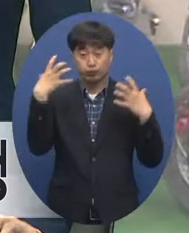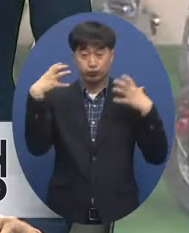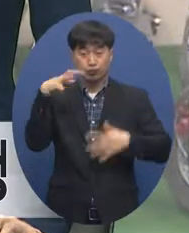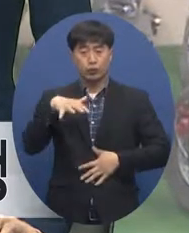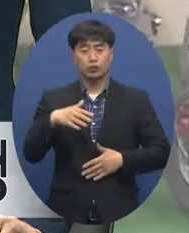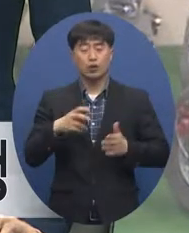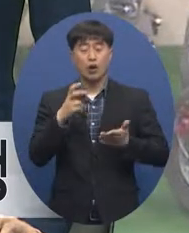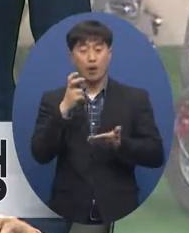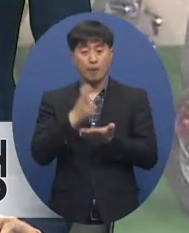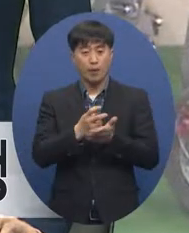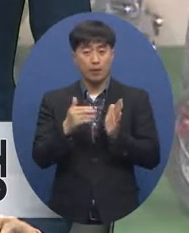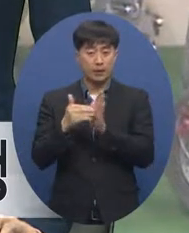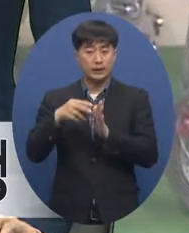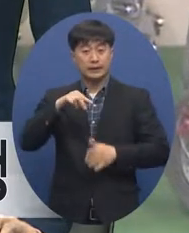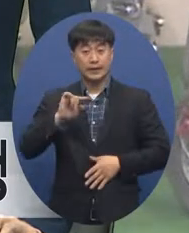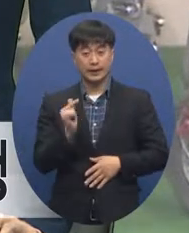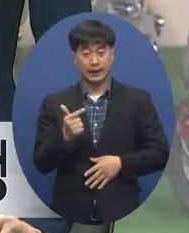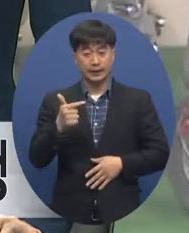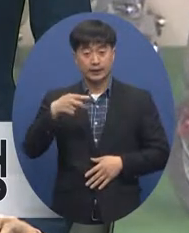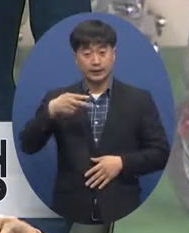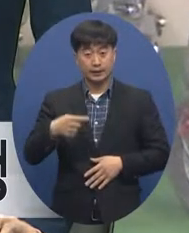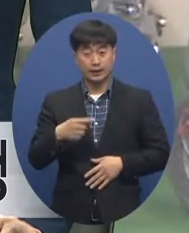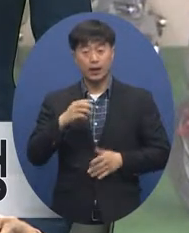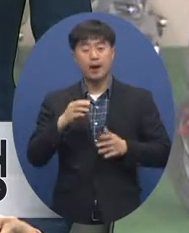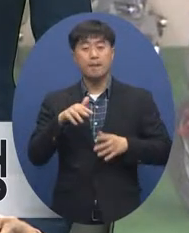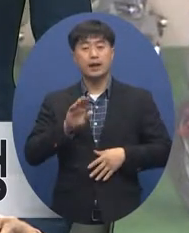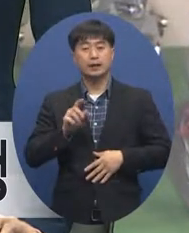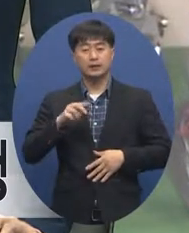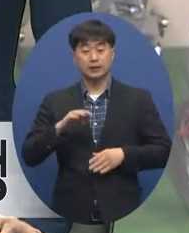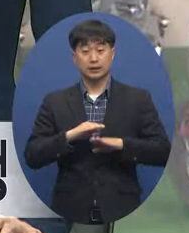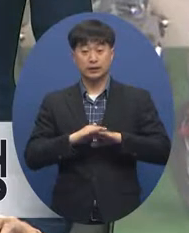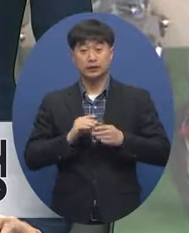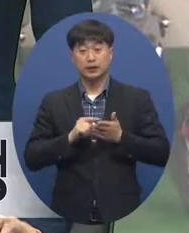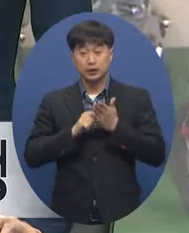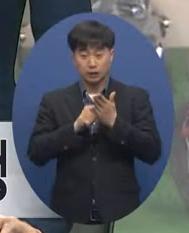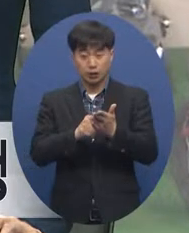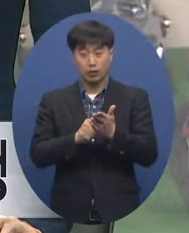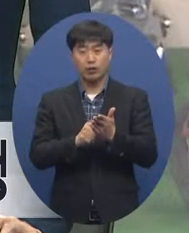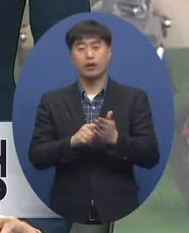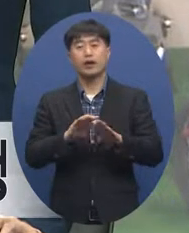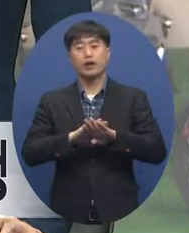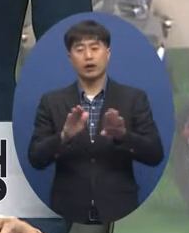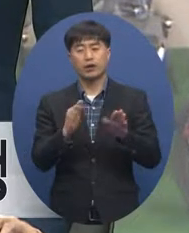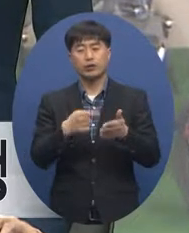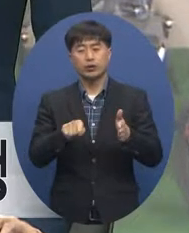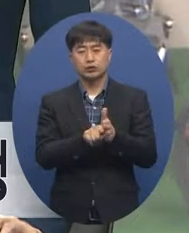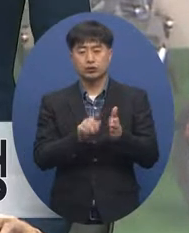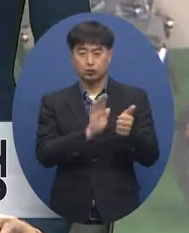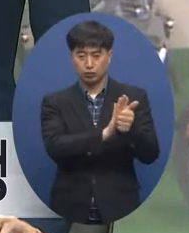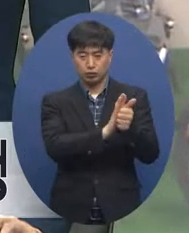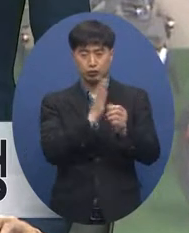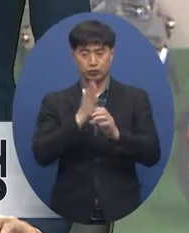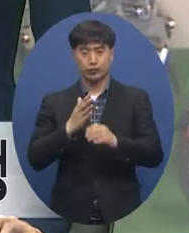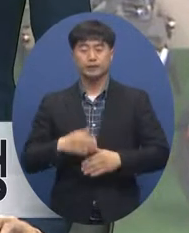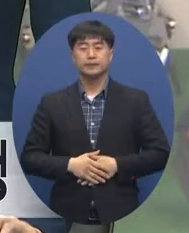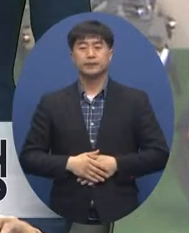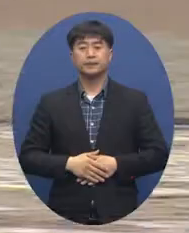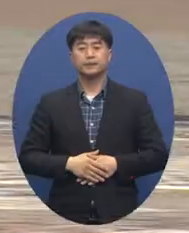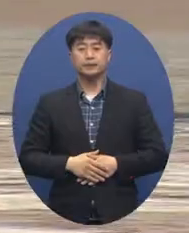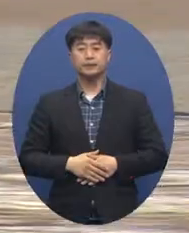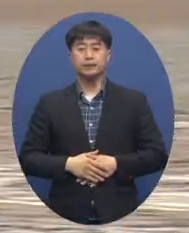정부에 규제 샌드박스를 신청해서 이 규제의 빗장을 풀기 위해 적극 지원하기로 했습니다. 한선지 기자입니다.